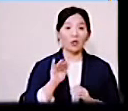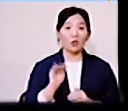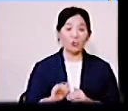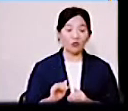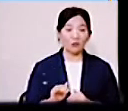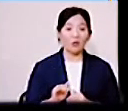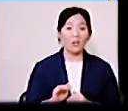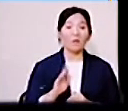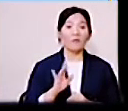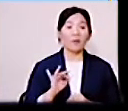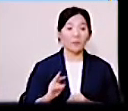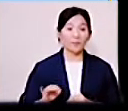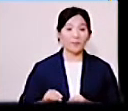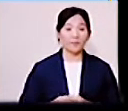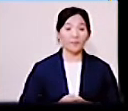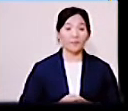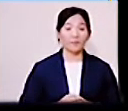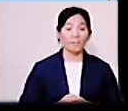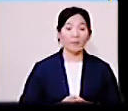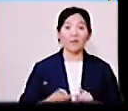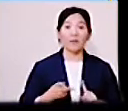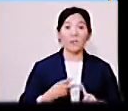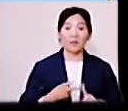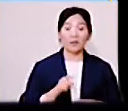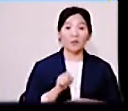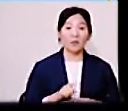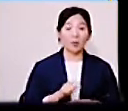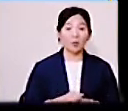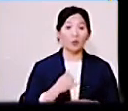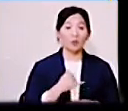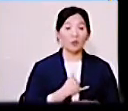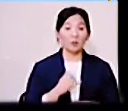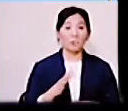10 584 000 байта. Вторая задача у нас была